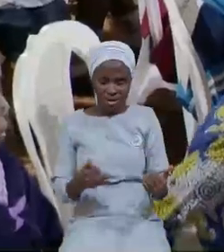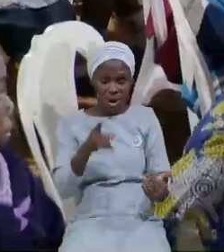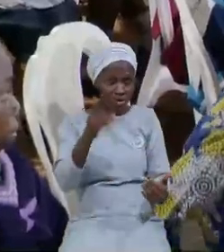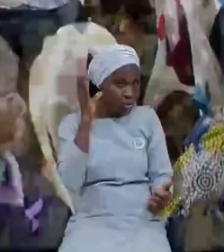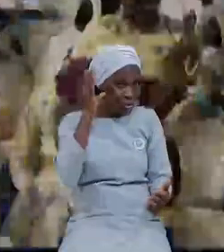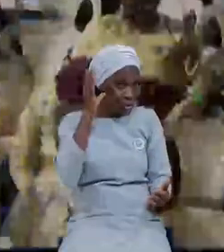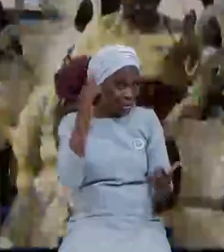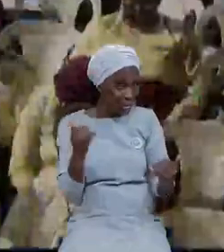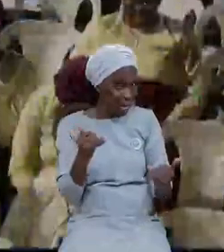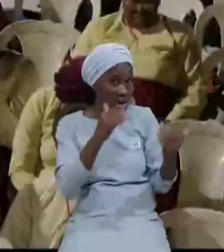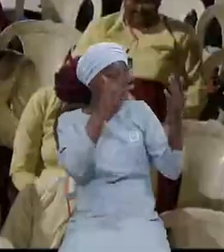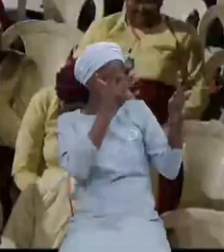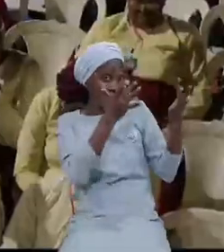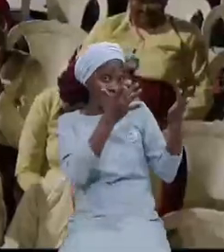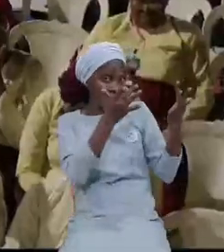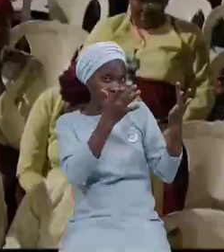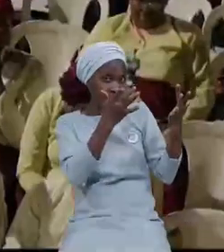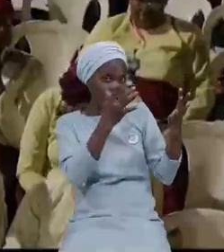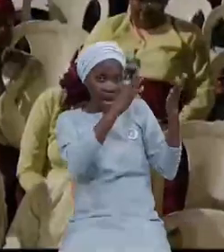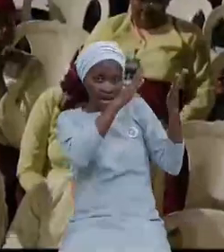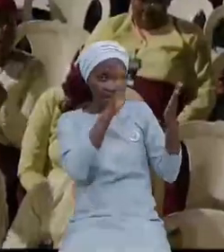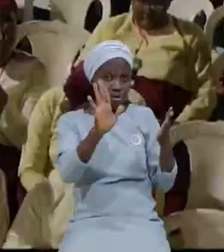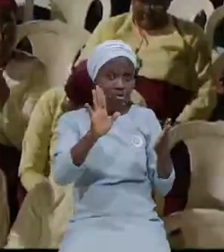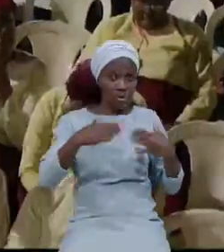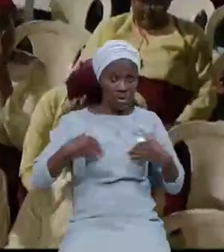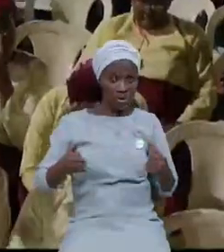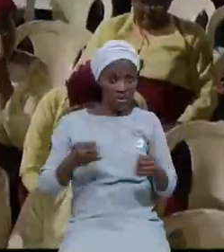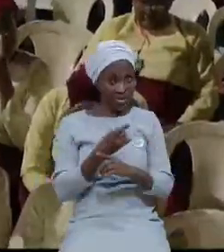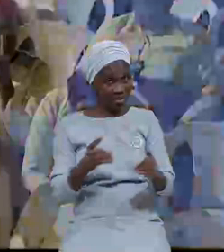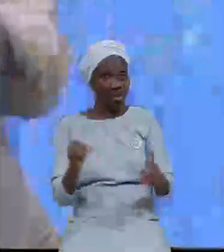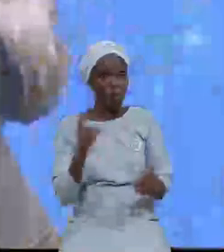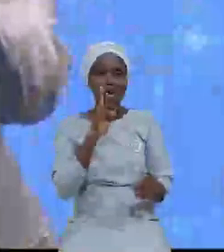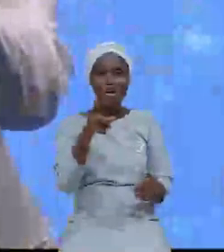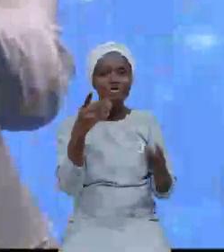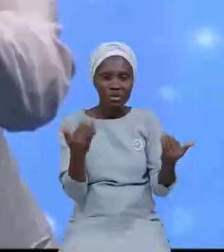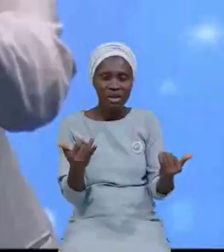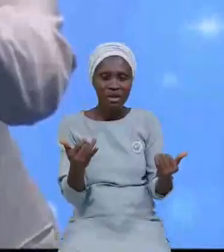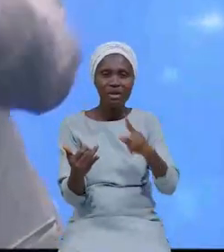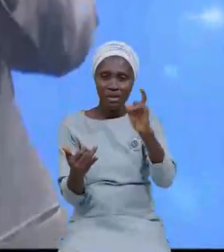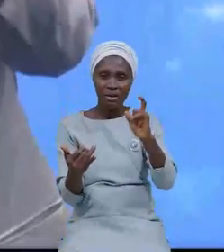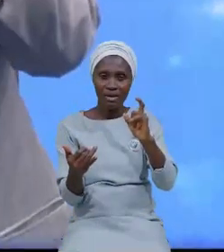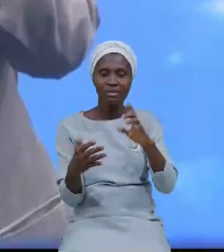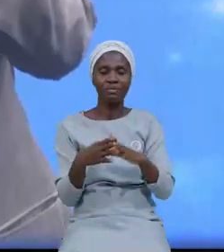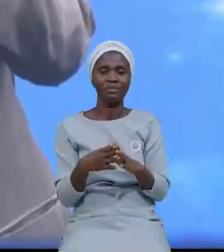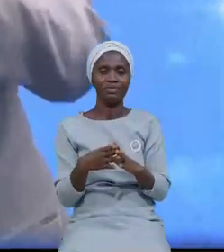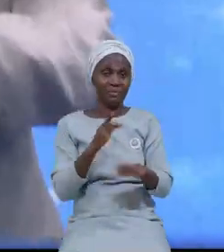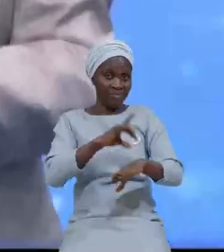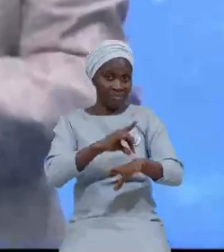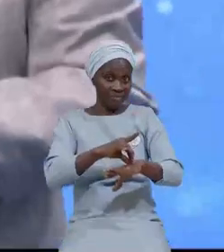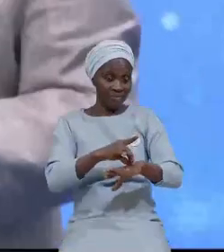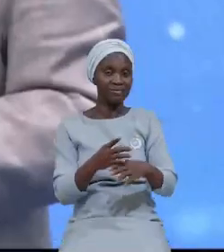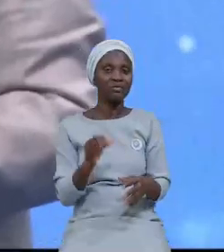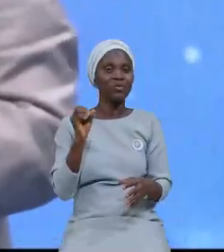m'écoutes et qui insè ta guérison et ta délivrance où es-tu d'accord et tout ce